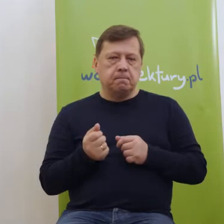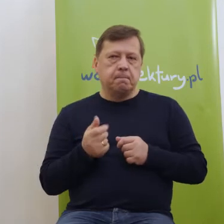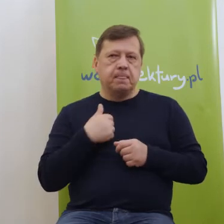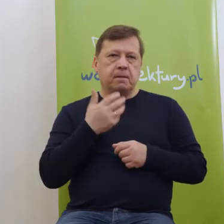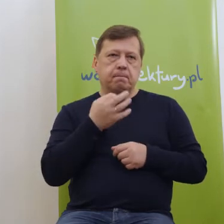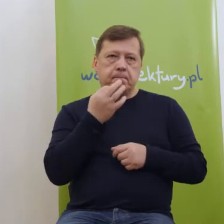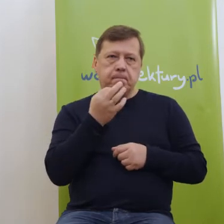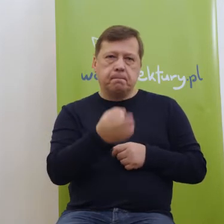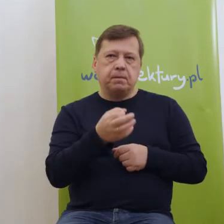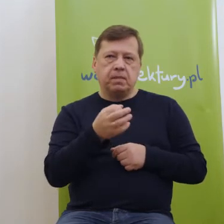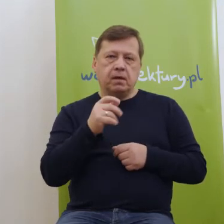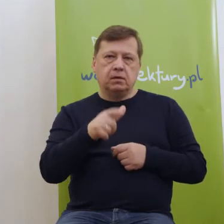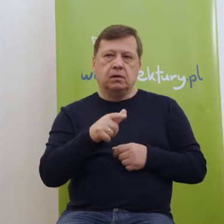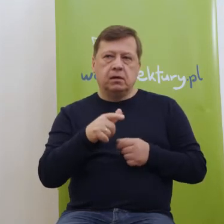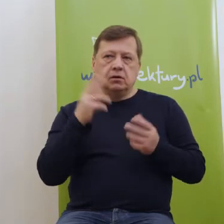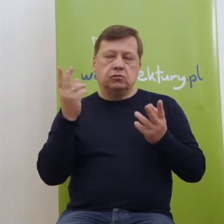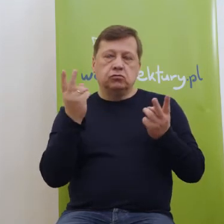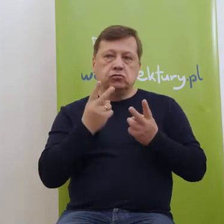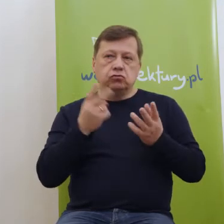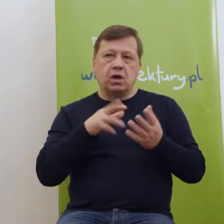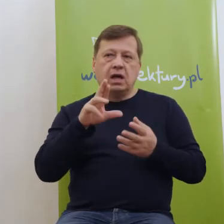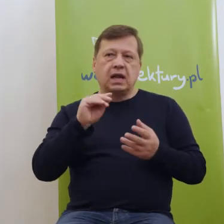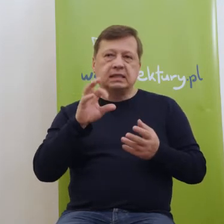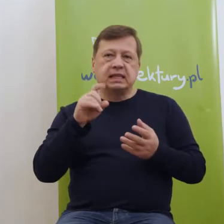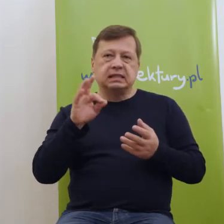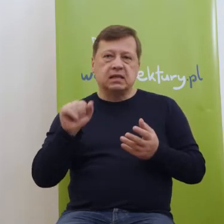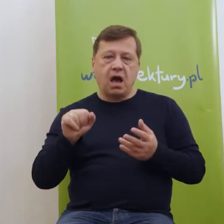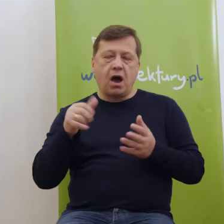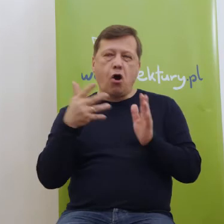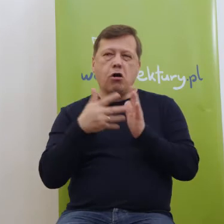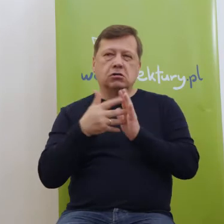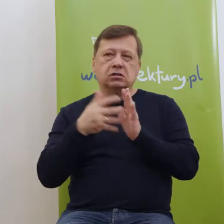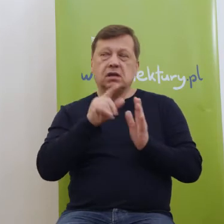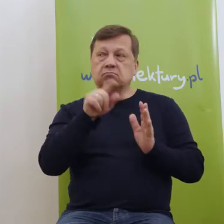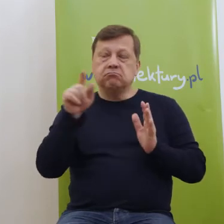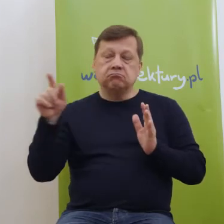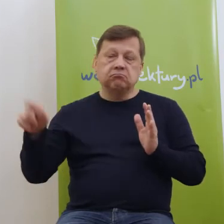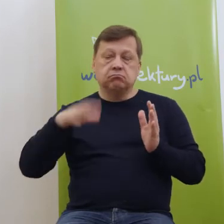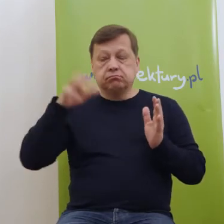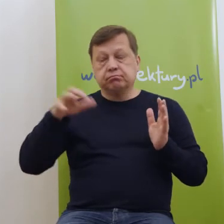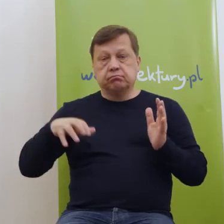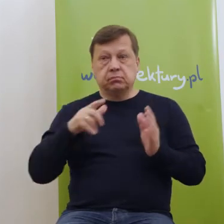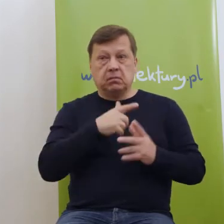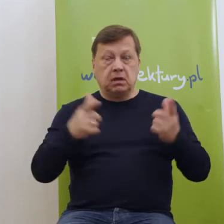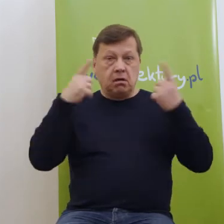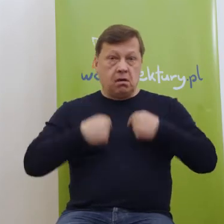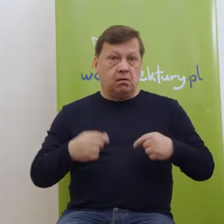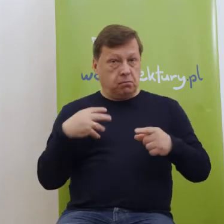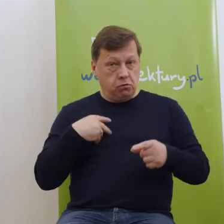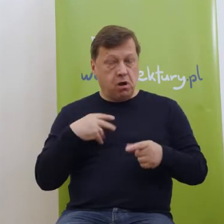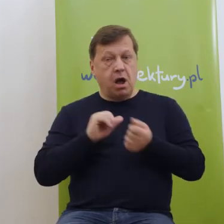zapytać, czy coś cię zaskoczyło w tych recenzjach, w recepcji utworu, czy coś ci podpowiedziało albo oświetliło